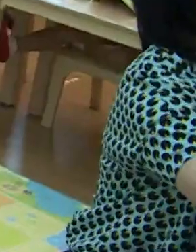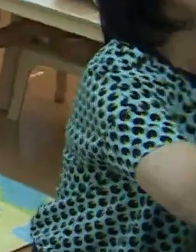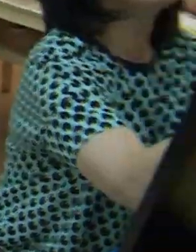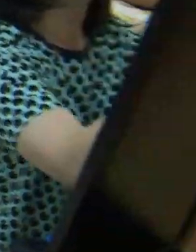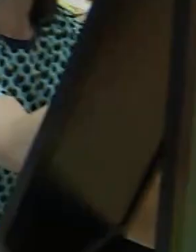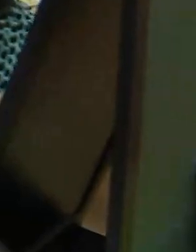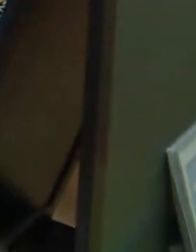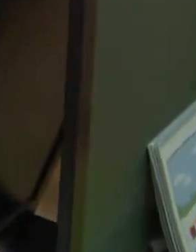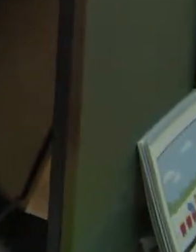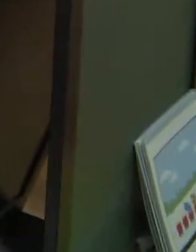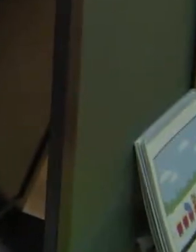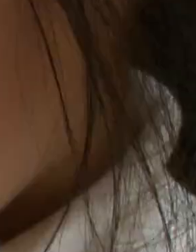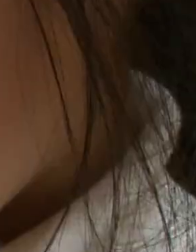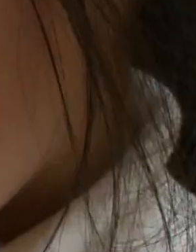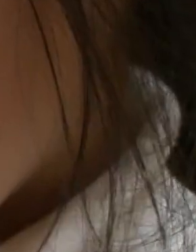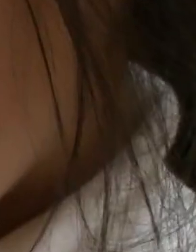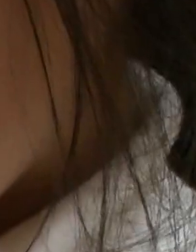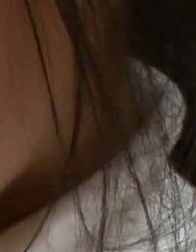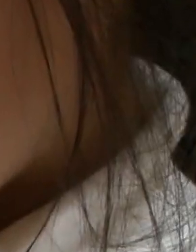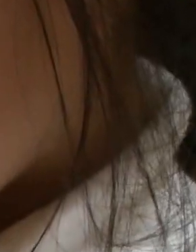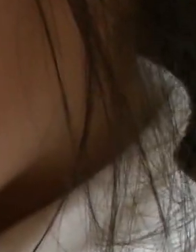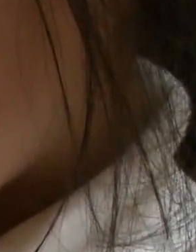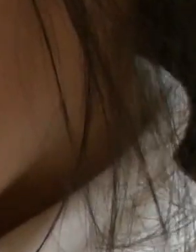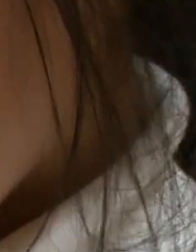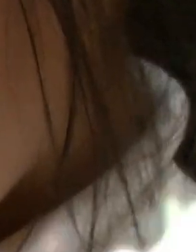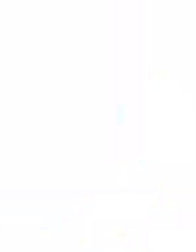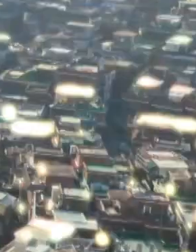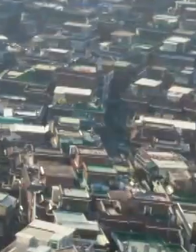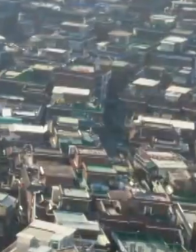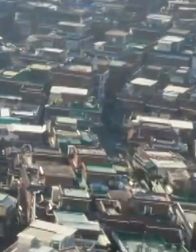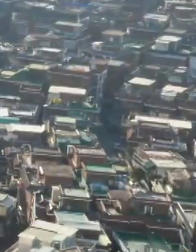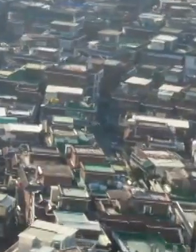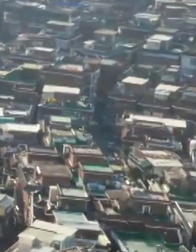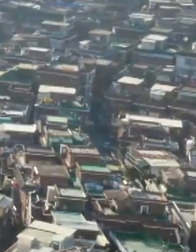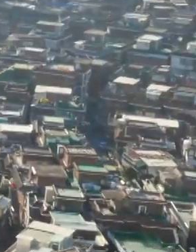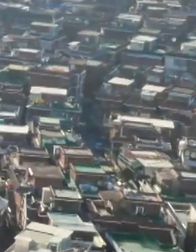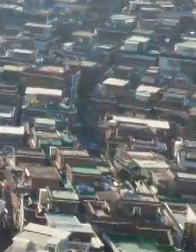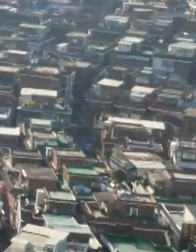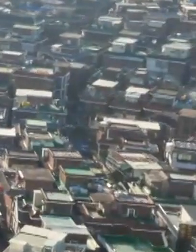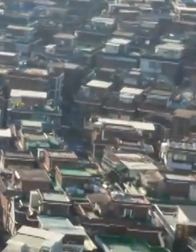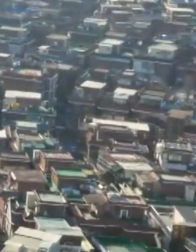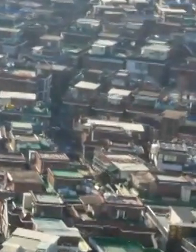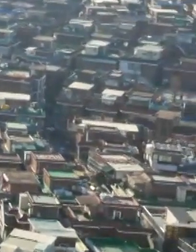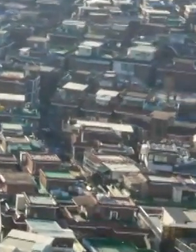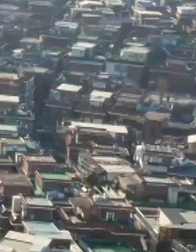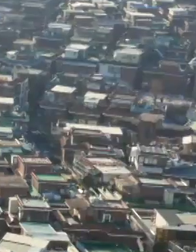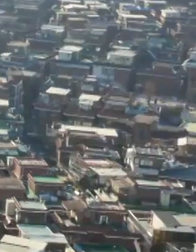교회, 학교, 가정이 함께하는 교육 선교. CTS가 함께합니다.